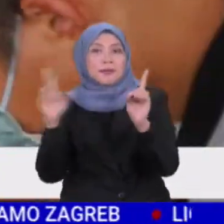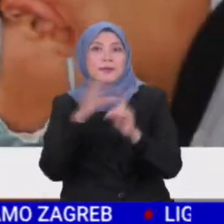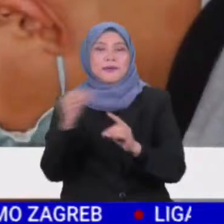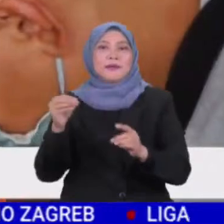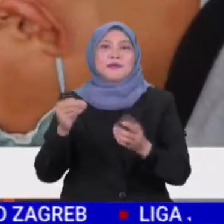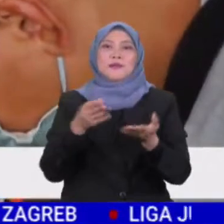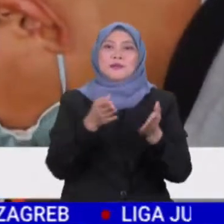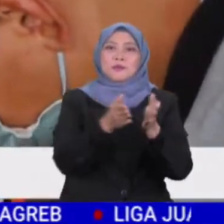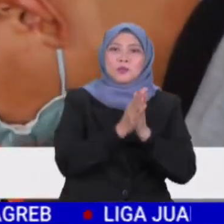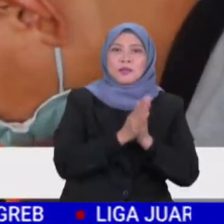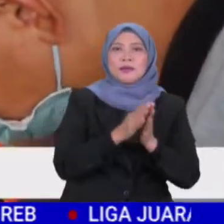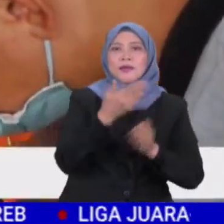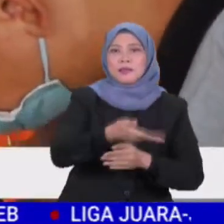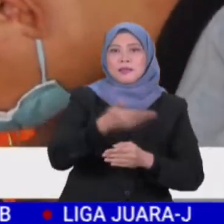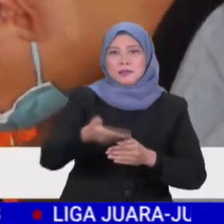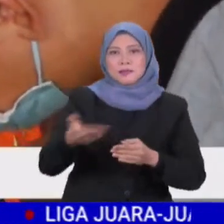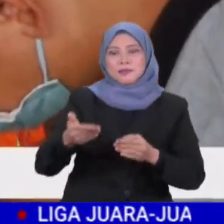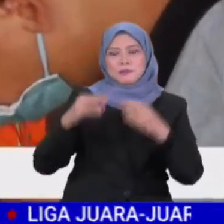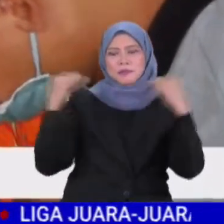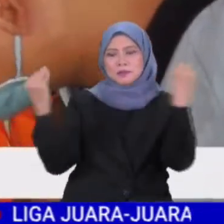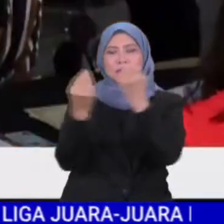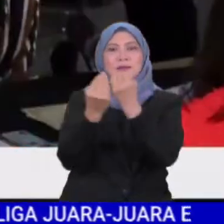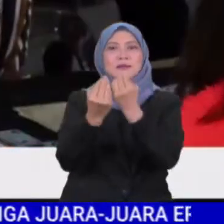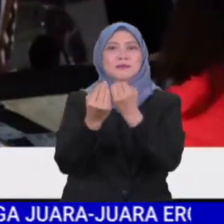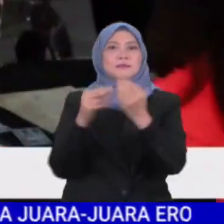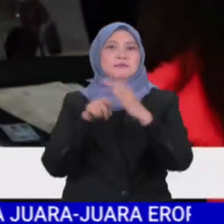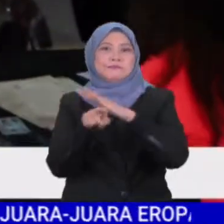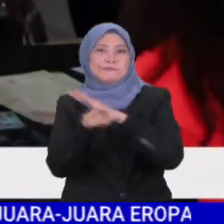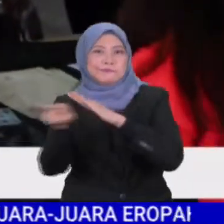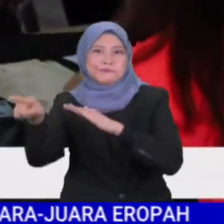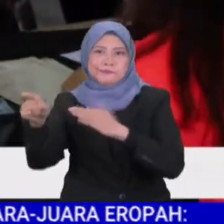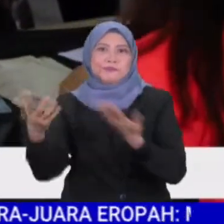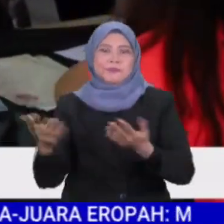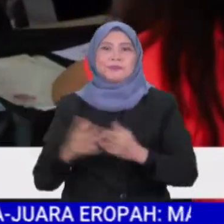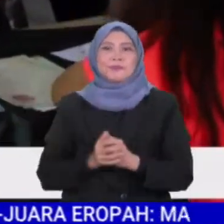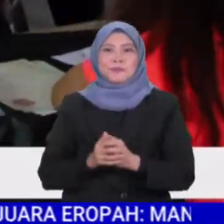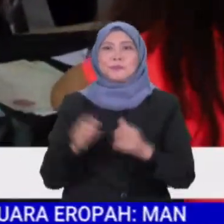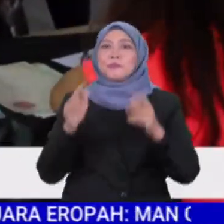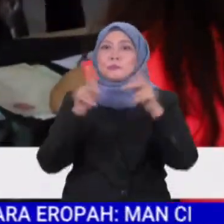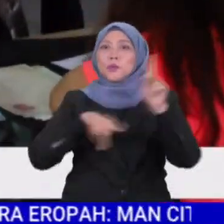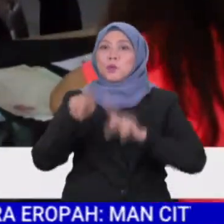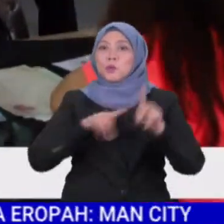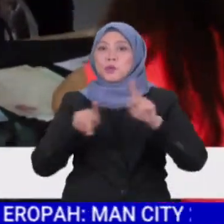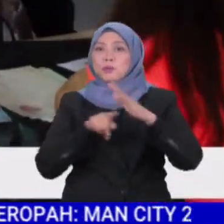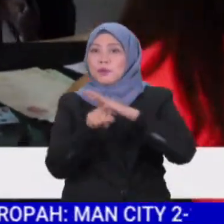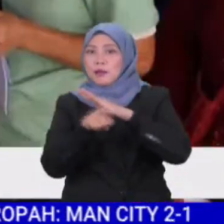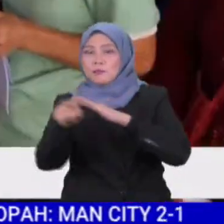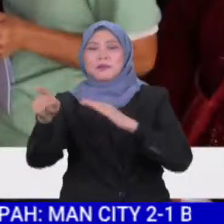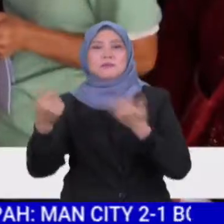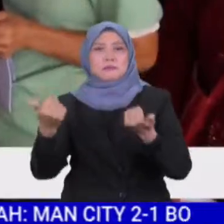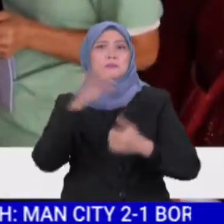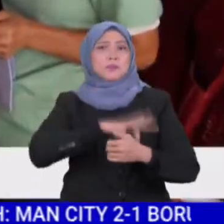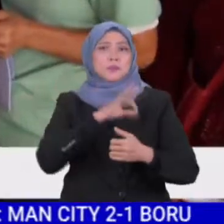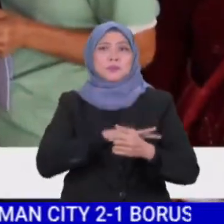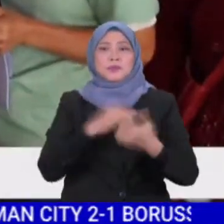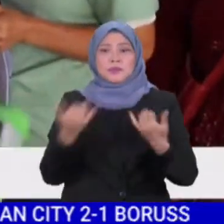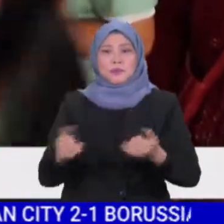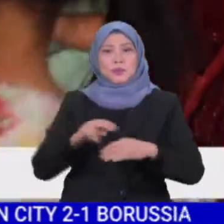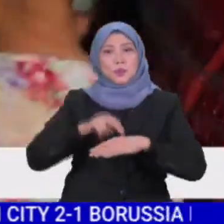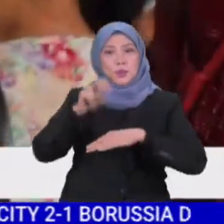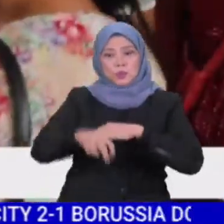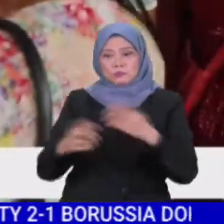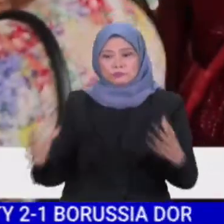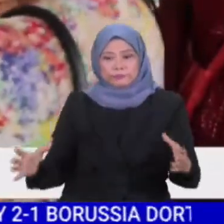harta pusaka bagi masyarakat pedalaman di negeri ini. Beliau berharap penduduk pedalaman dapat memanfaatkan program turun